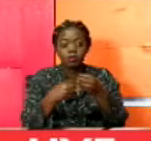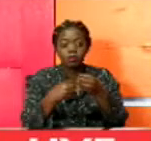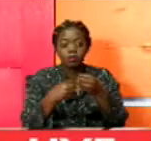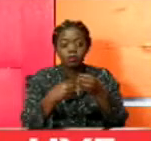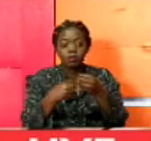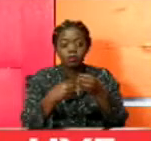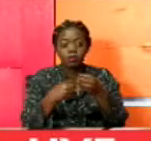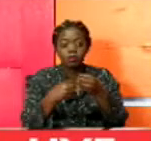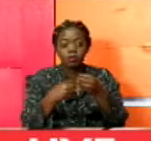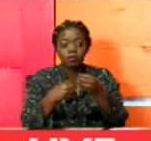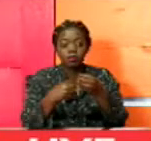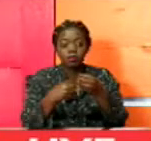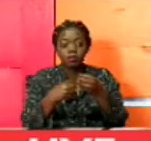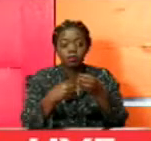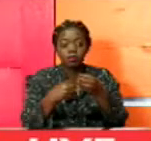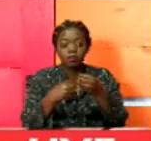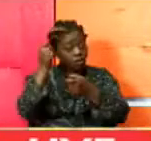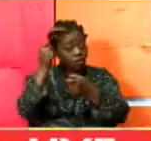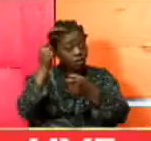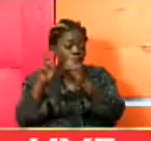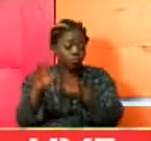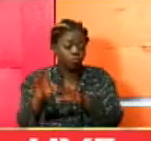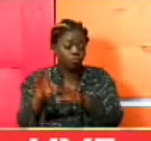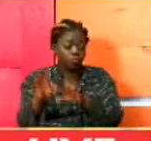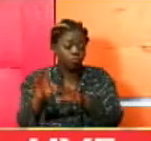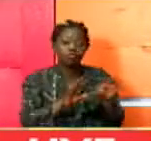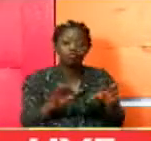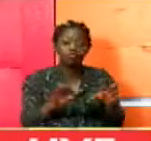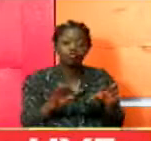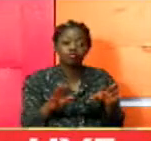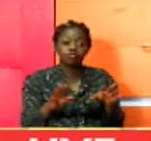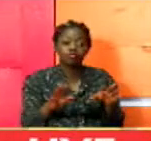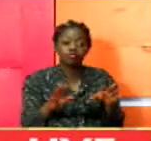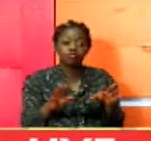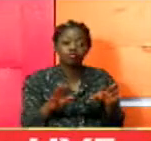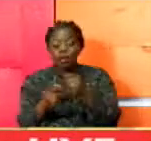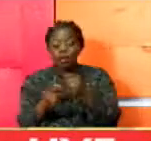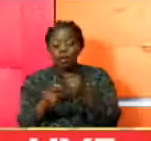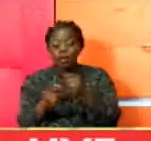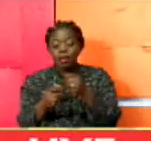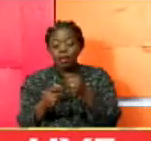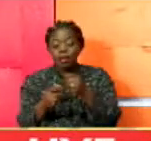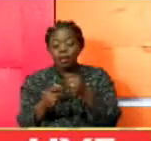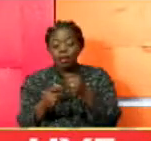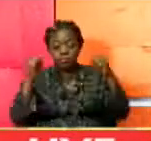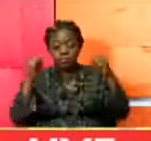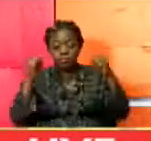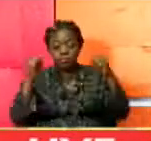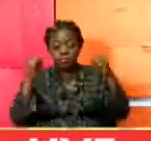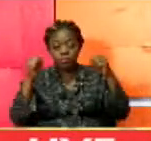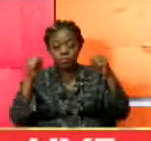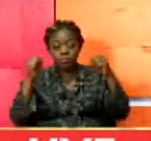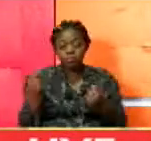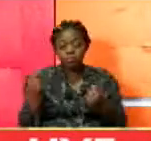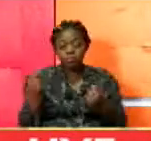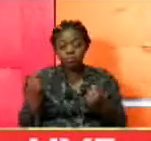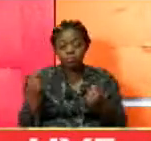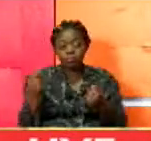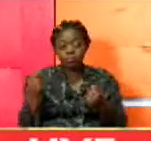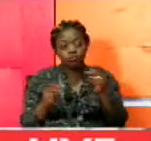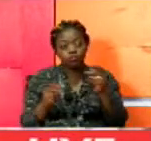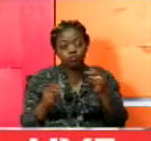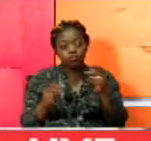atubuulidde engeri abayeekera gye baababonyaabonyaamu nga bakola rutingi era asiimye President Museveni olw'emirembe gye